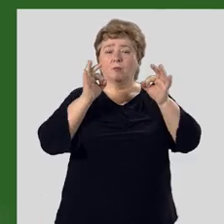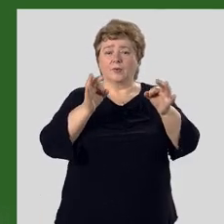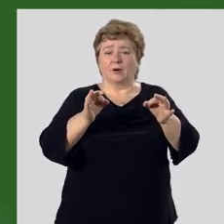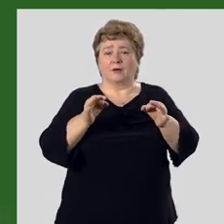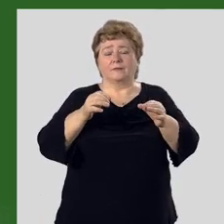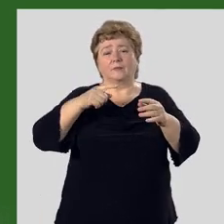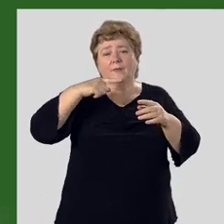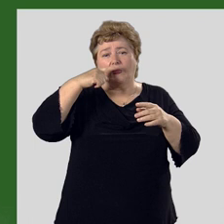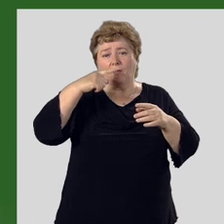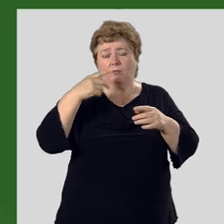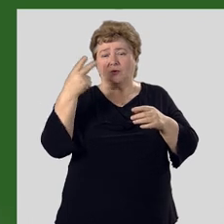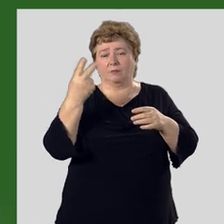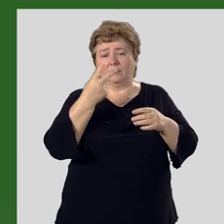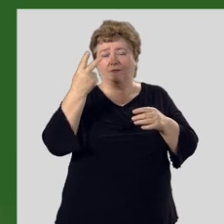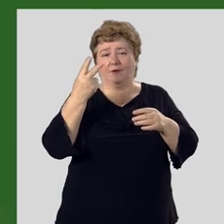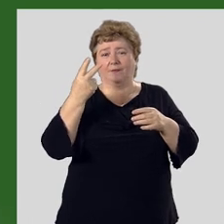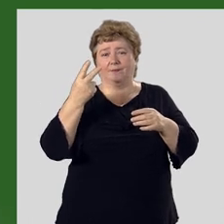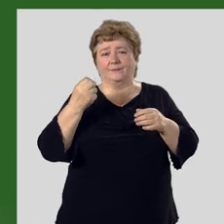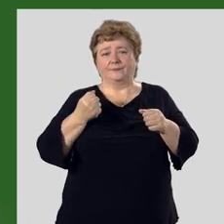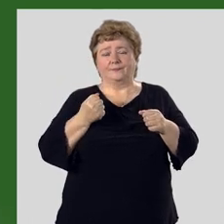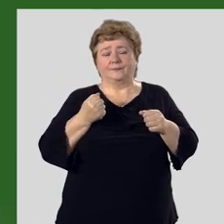Правильное под номером 2.